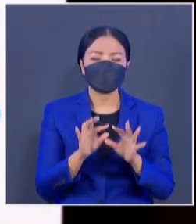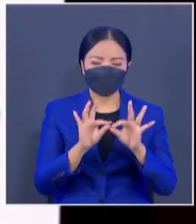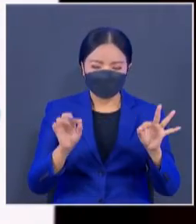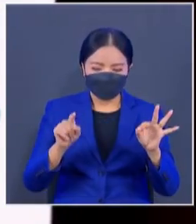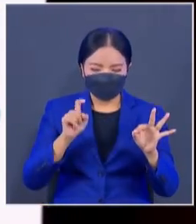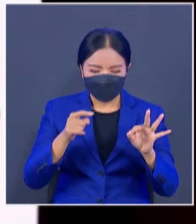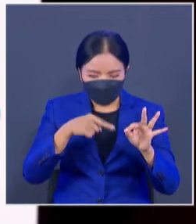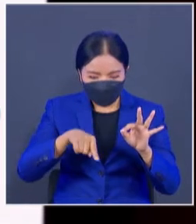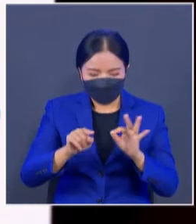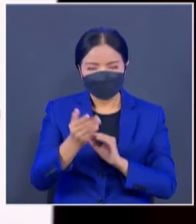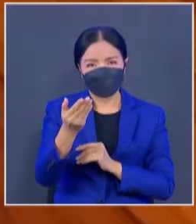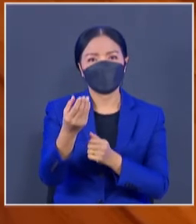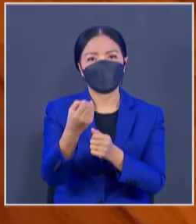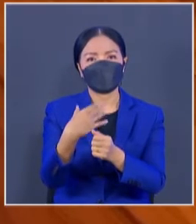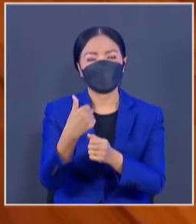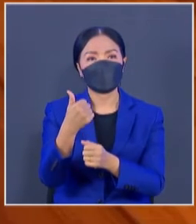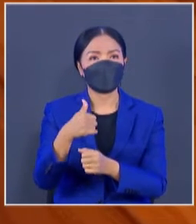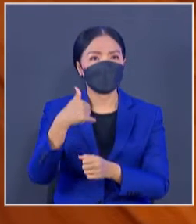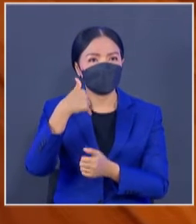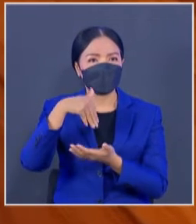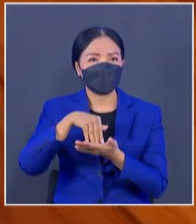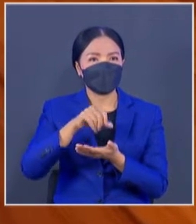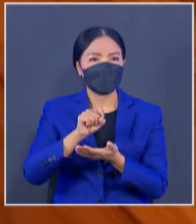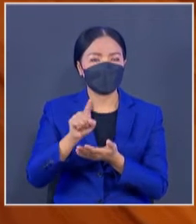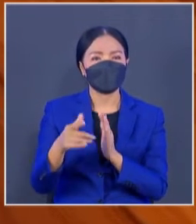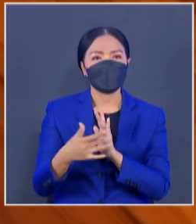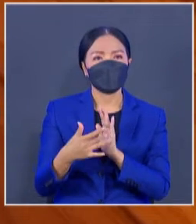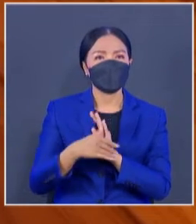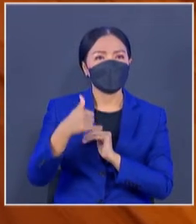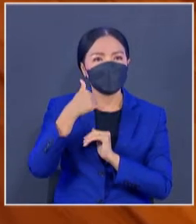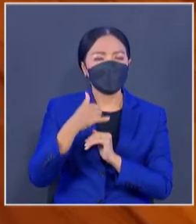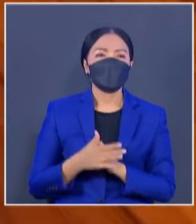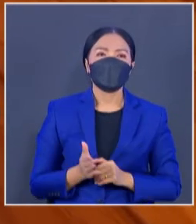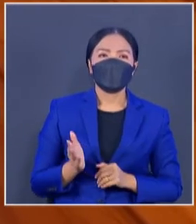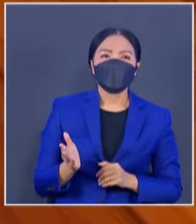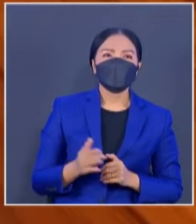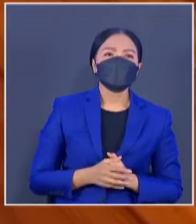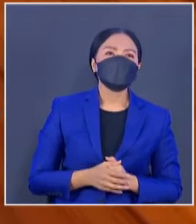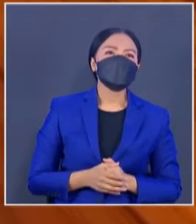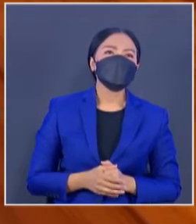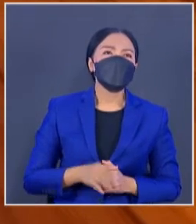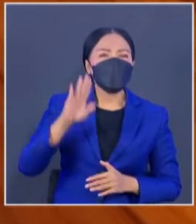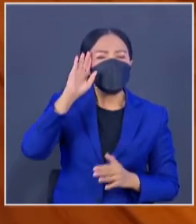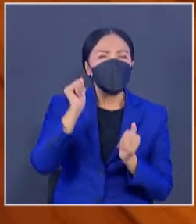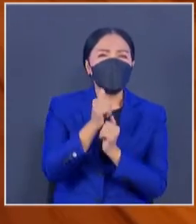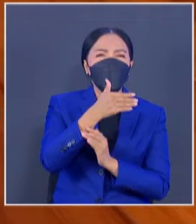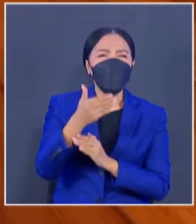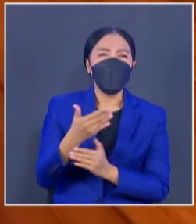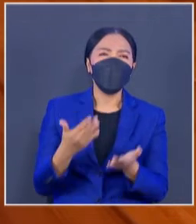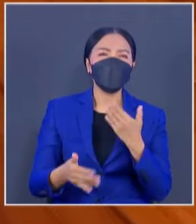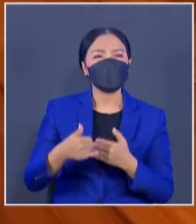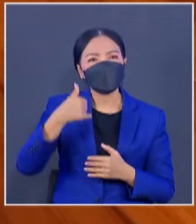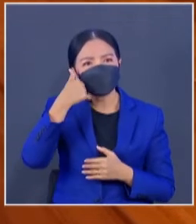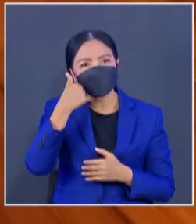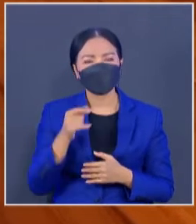ะนำหรือแจ้งเบาะแสได้ที่ศูนย์ปราบปรามอาชญากรรมทางเทคโนโลยีสารสนเทศสำนักงานตำรวจแห่งชาติหรือ